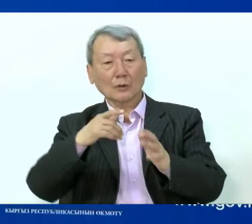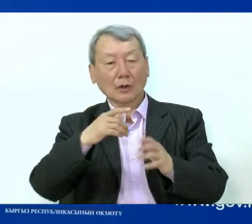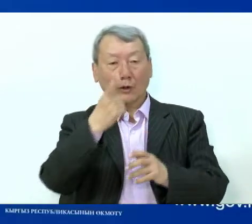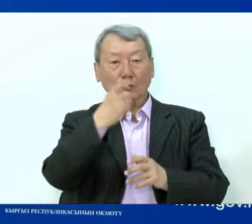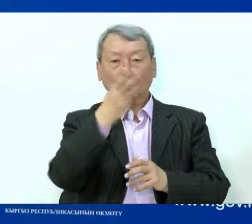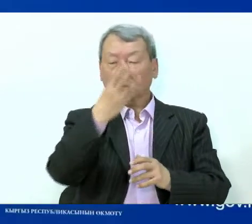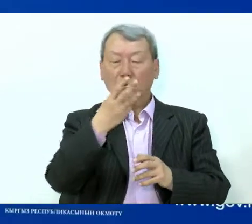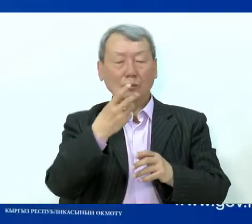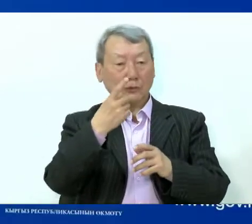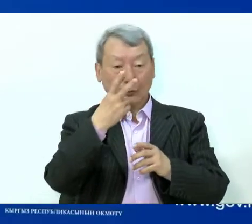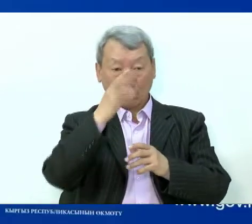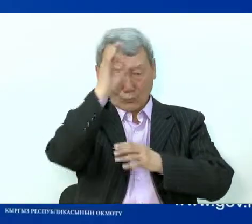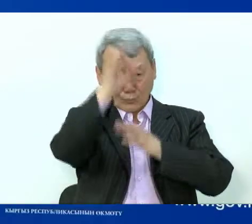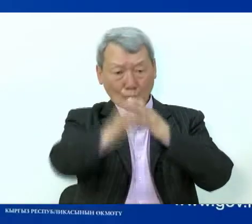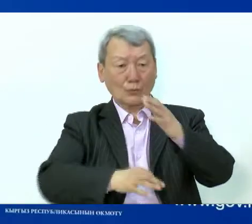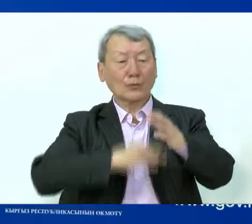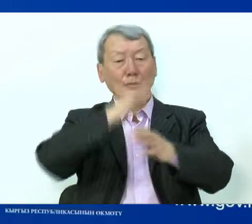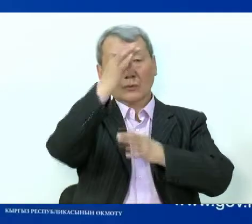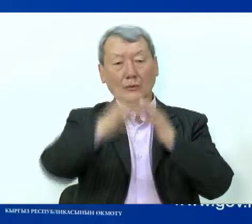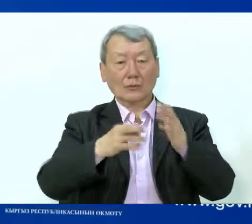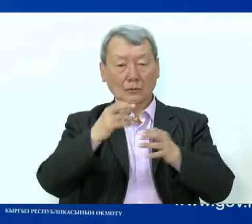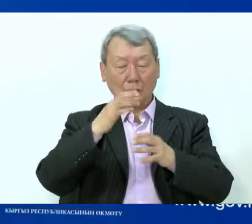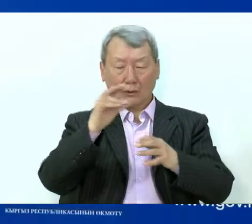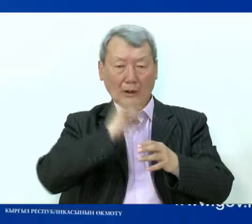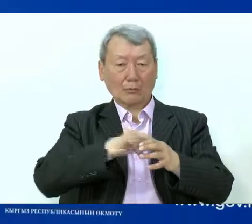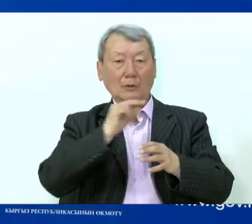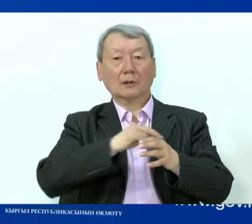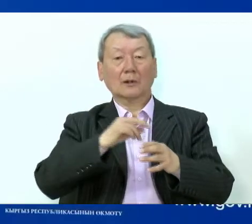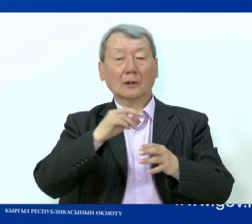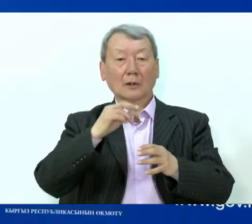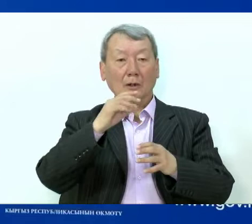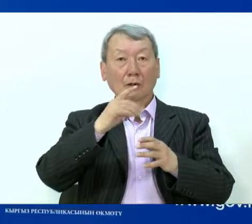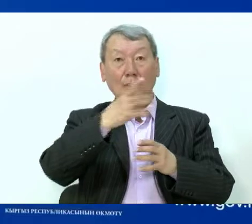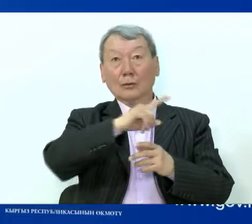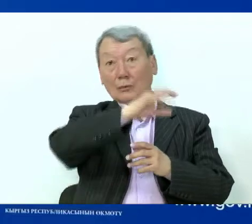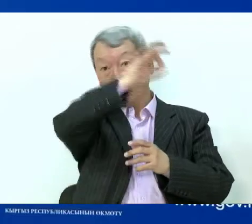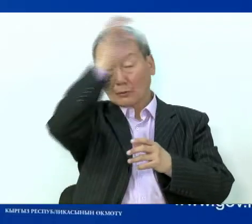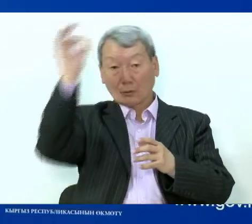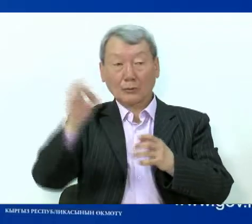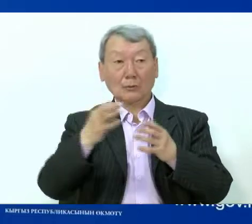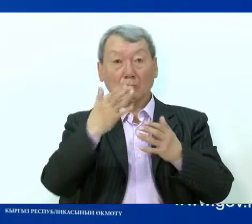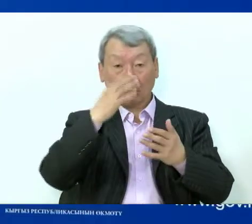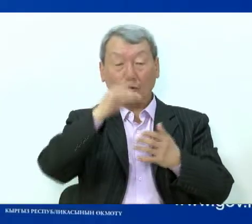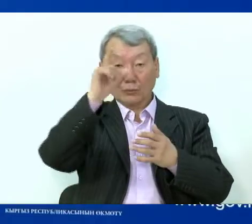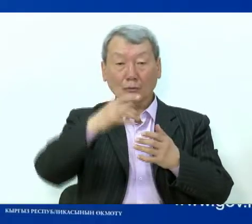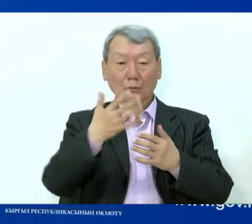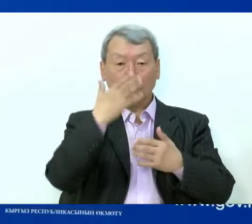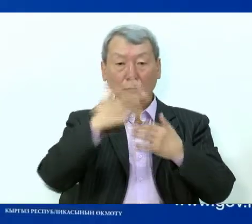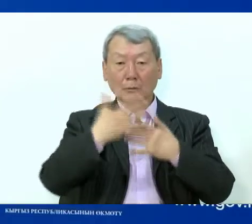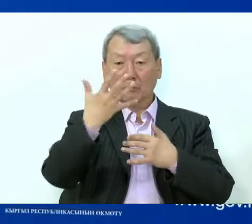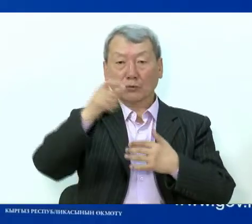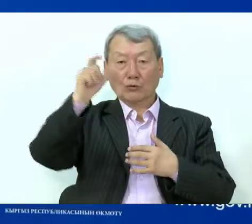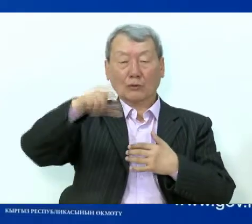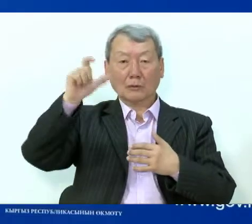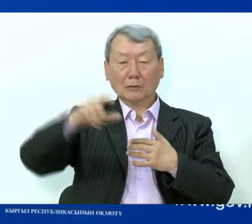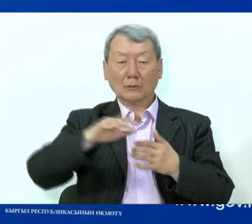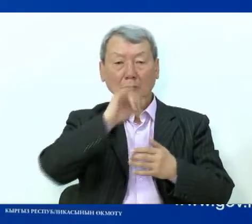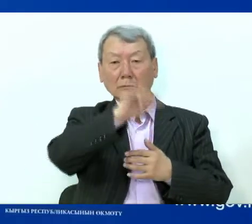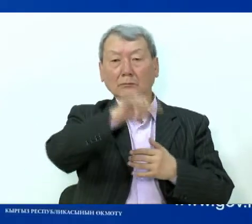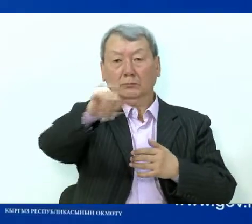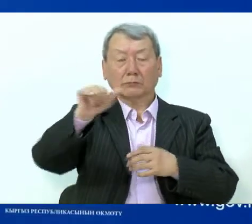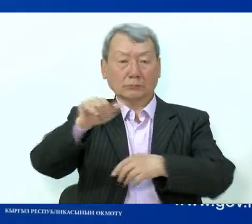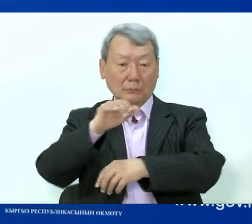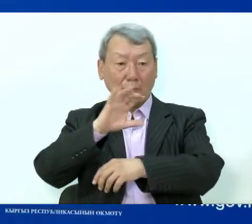103 работает 24 часа в сутки. День они обслуживают более 500 вызовов.